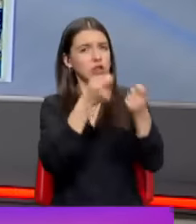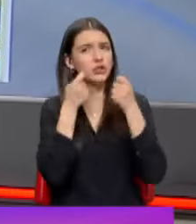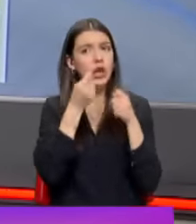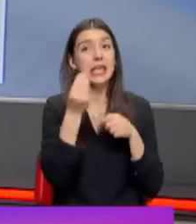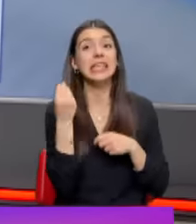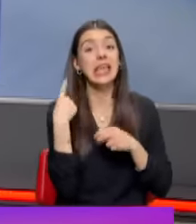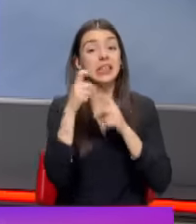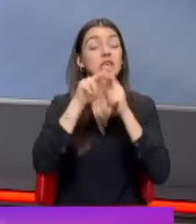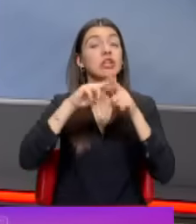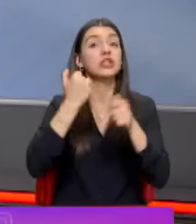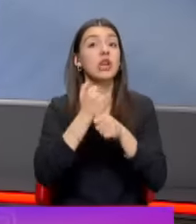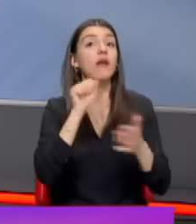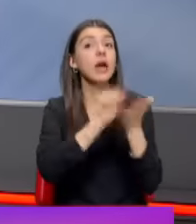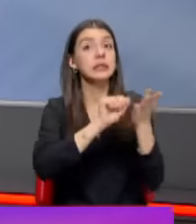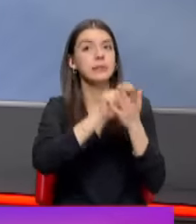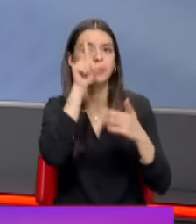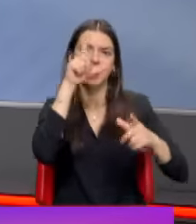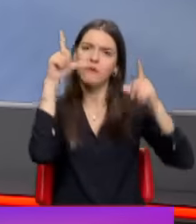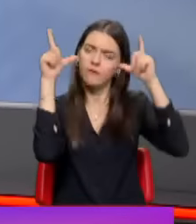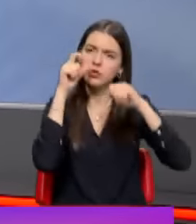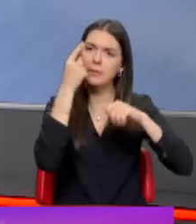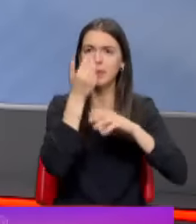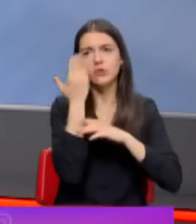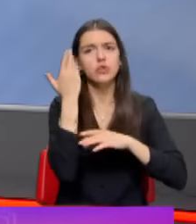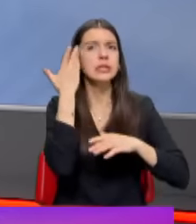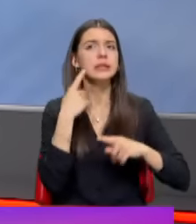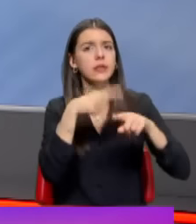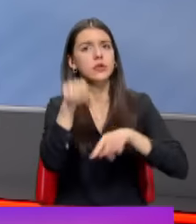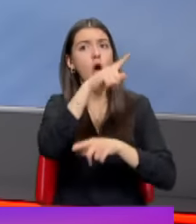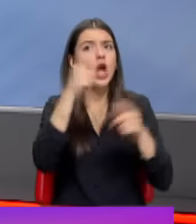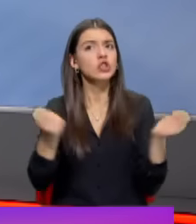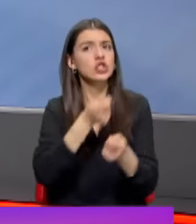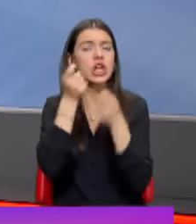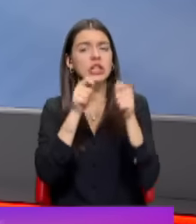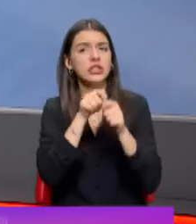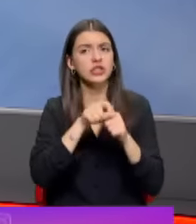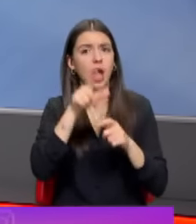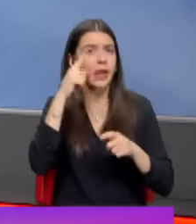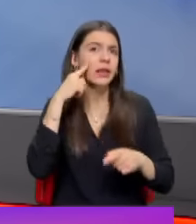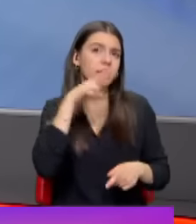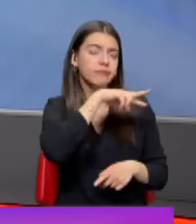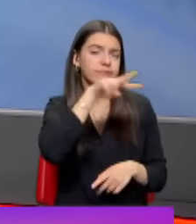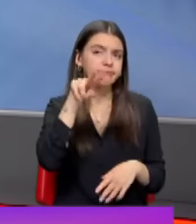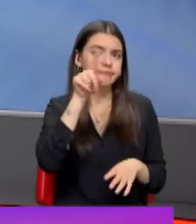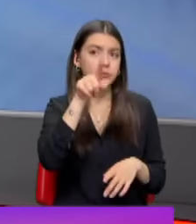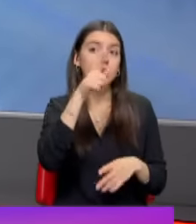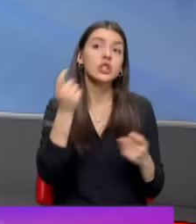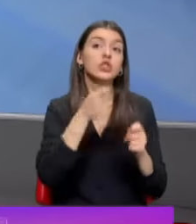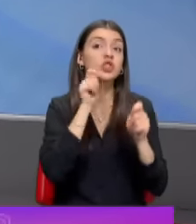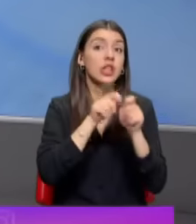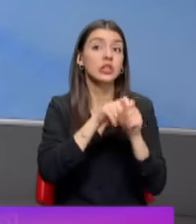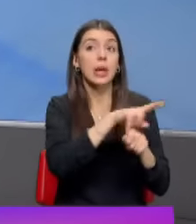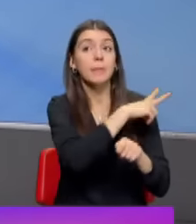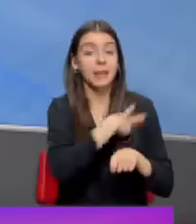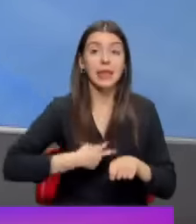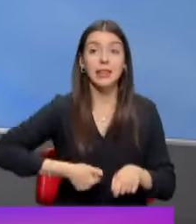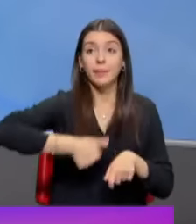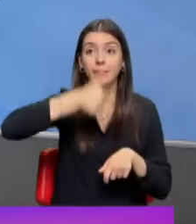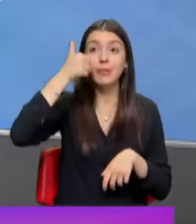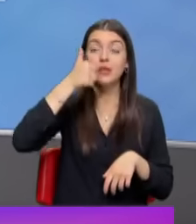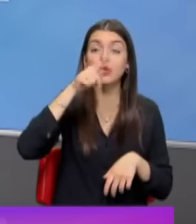Çağ gazetesinde bir fotoğraf. Az evvel izlediniz o Çalıştay'dan görüntüleri. Çalıştay'daki belediye